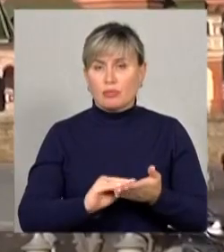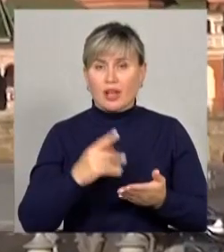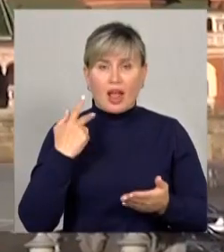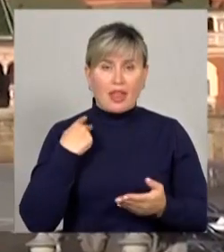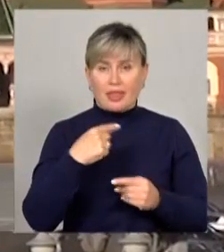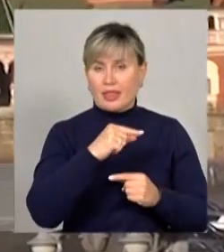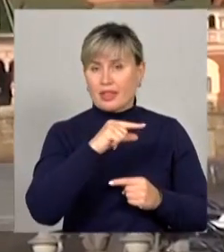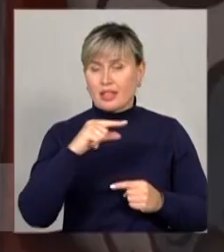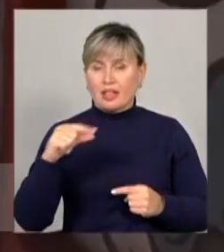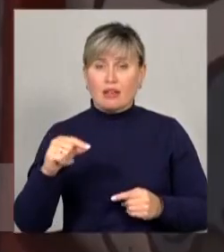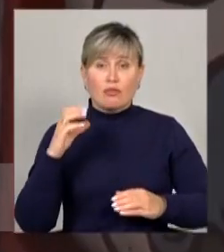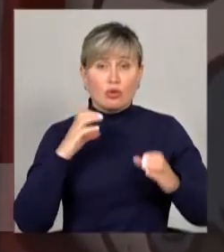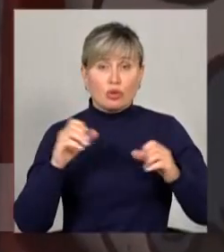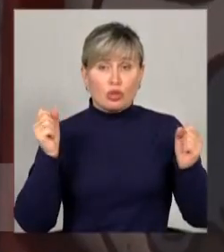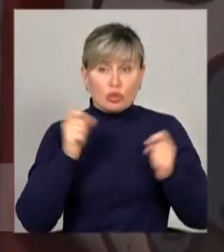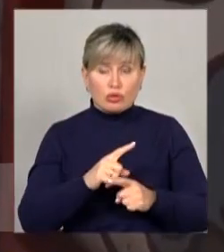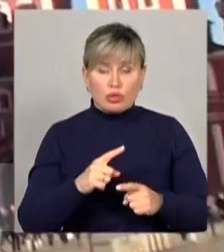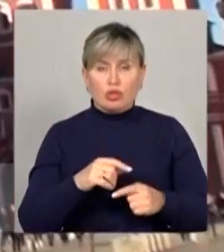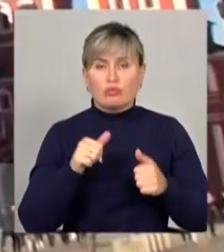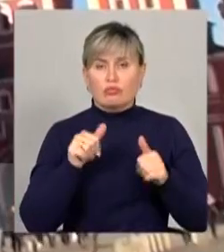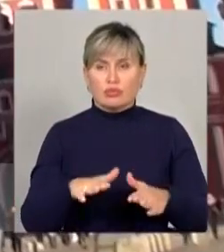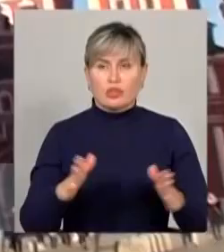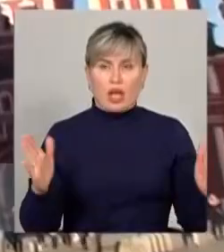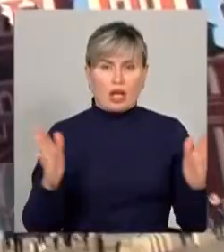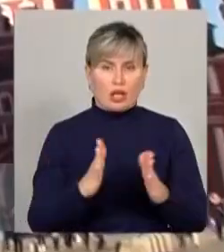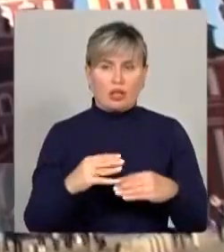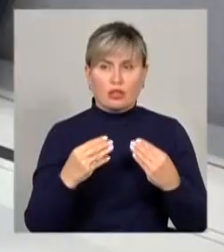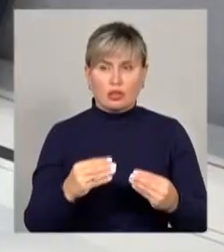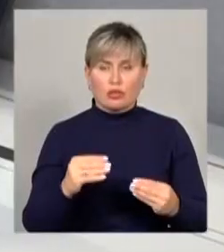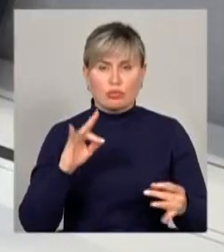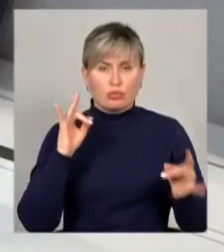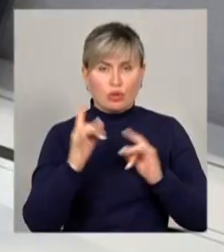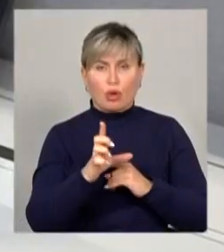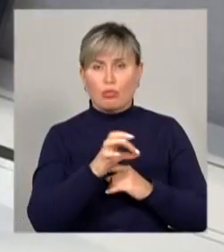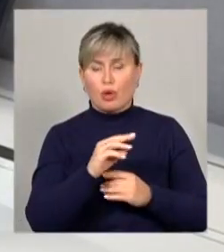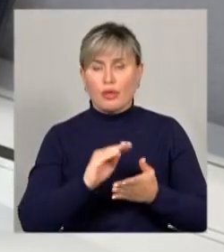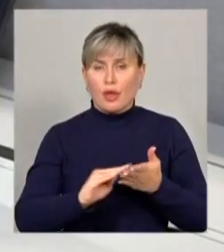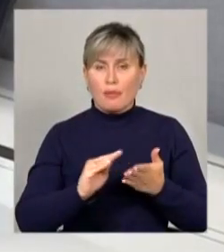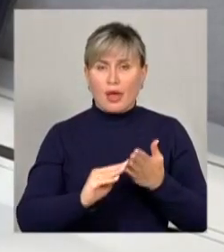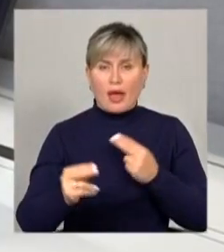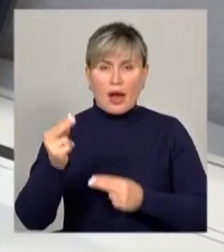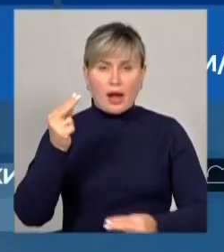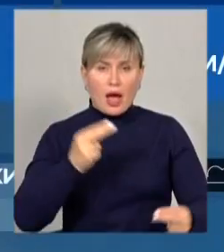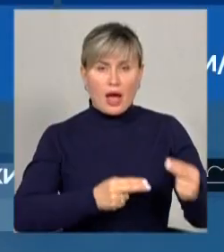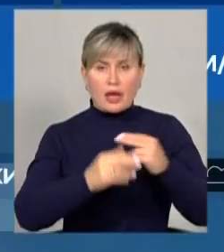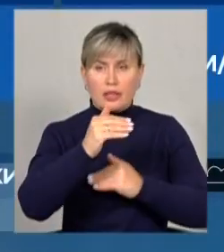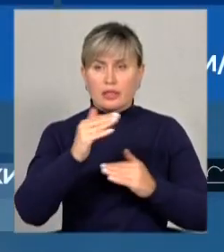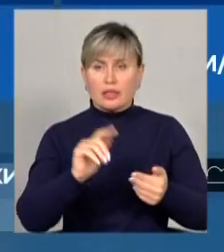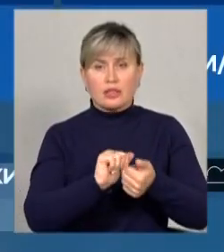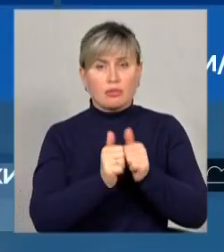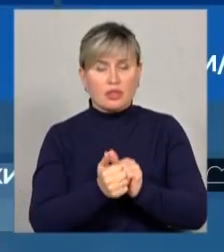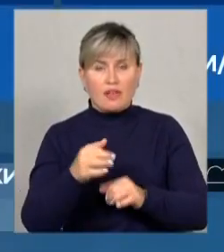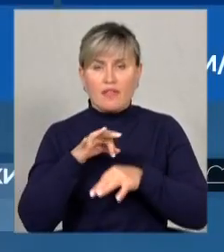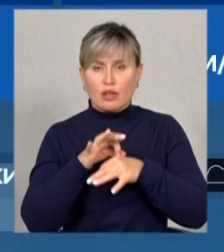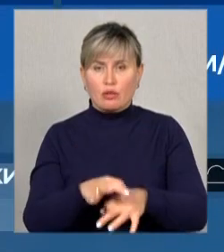когда об этом узнали в вузе, решили ограничить доступ студентов к одному из популярных ботов. Написать картину, сценарий или заменить ведущего на телевидении – с